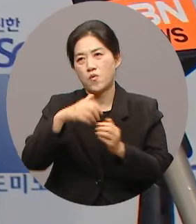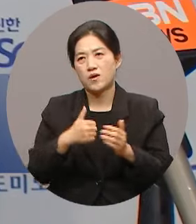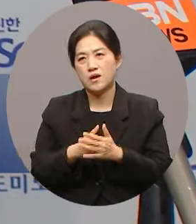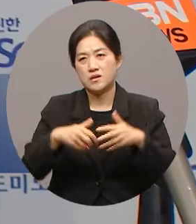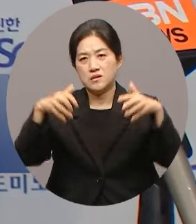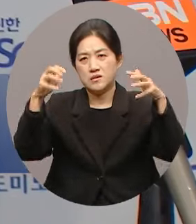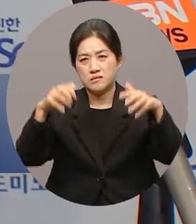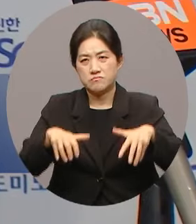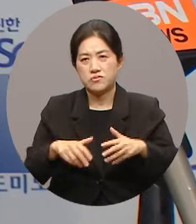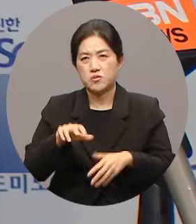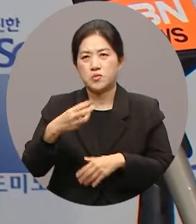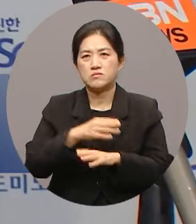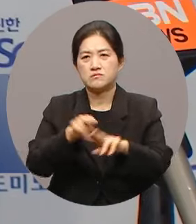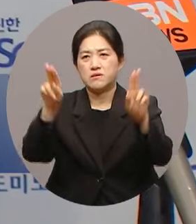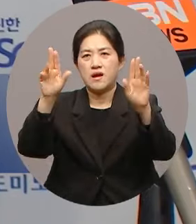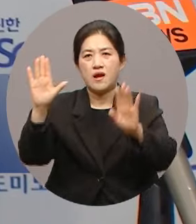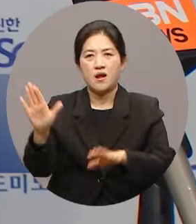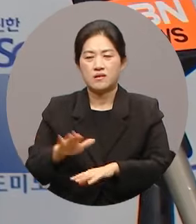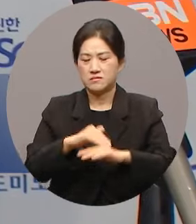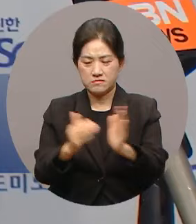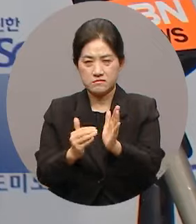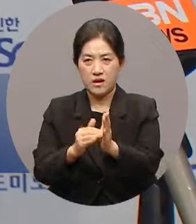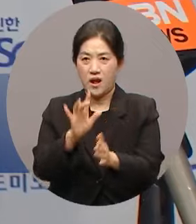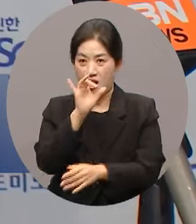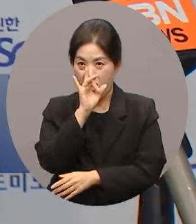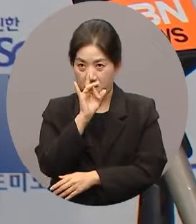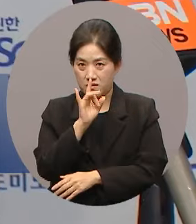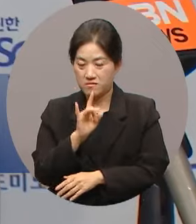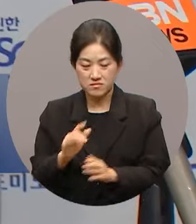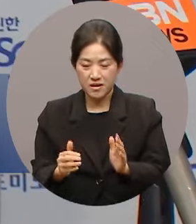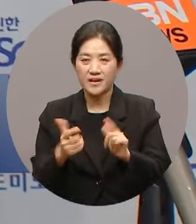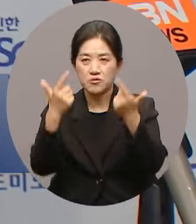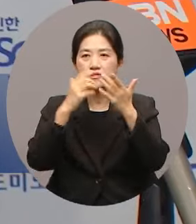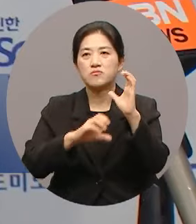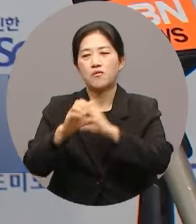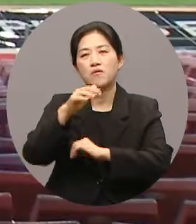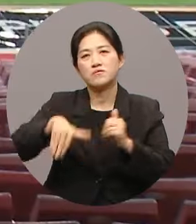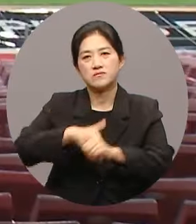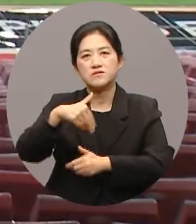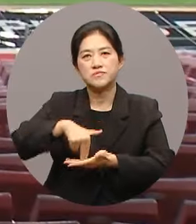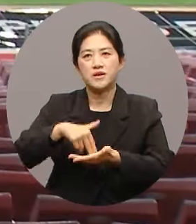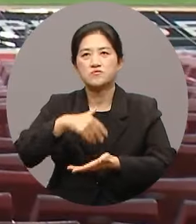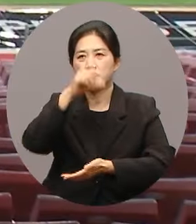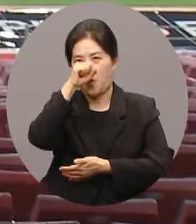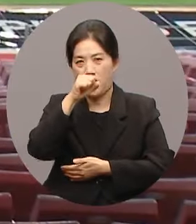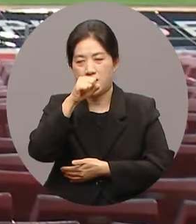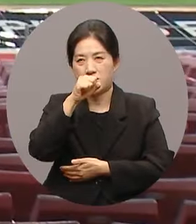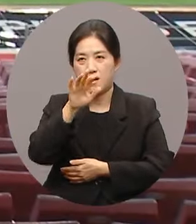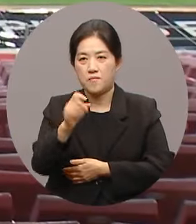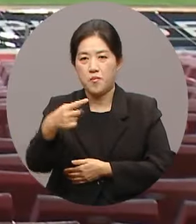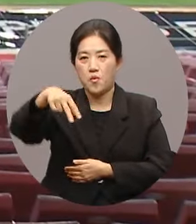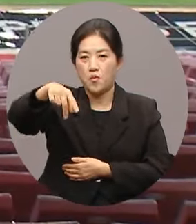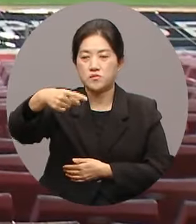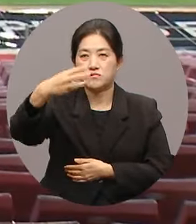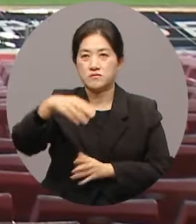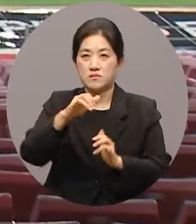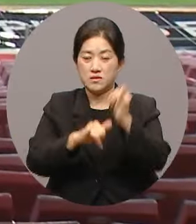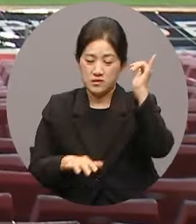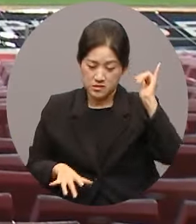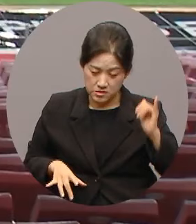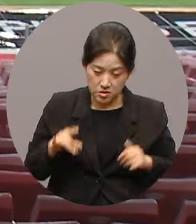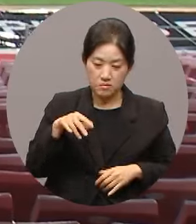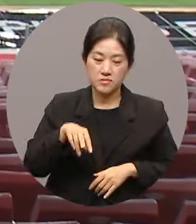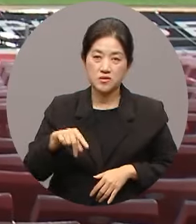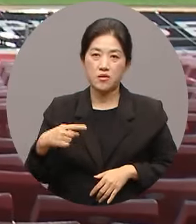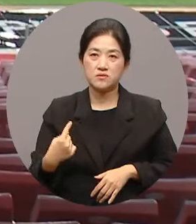안 된 게 뭐 상황적으로 봤을 때는 훨씬 더 좋은 상황이라고 생각하고 포스트 시즌 역대 최초